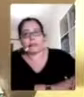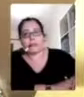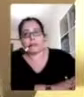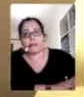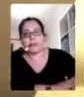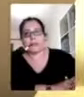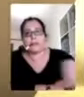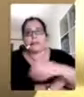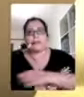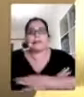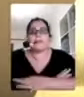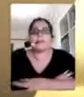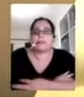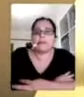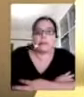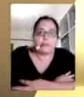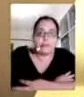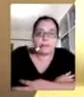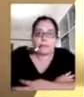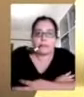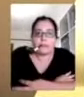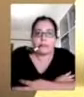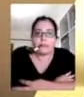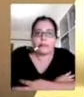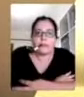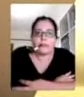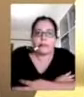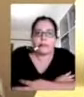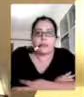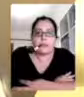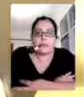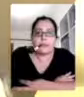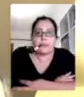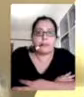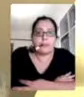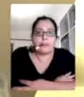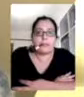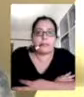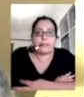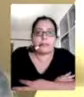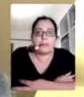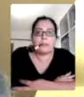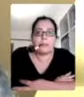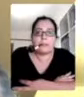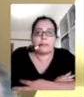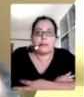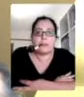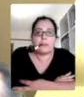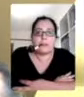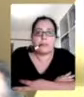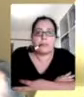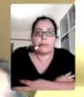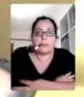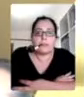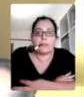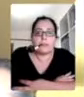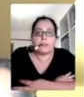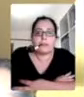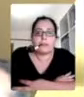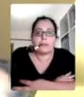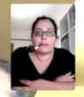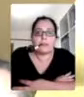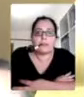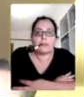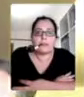bir tütün olursa da ya şöyle yarısına kadar içini tütünle doldurup daha sonra şeye gidip şeyden